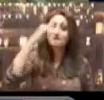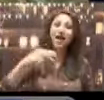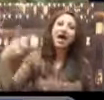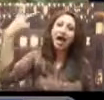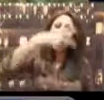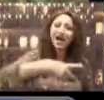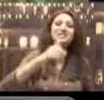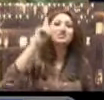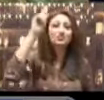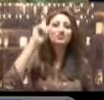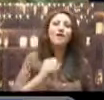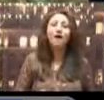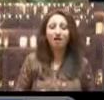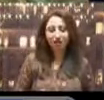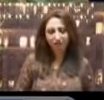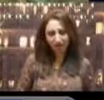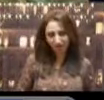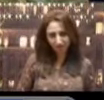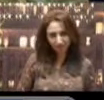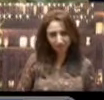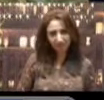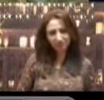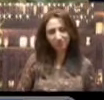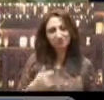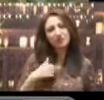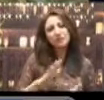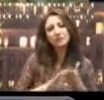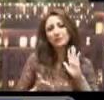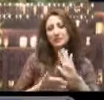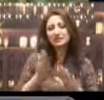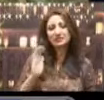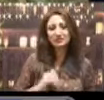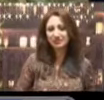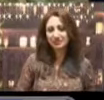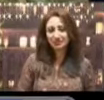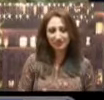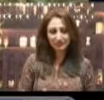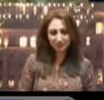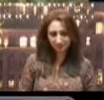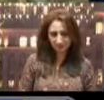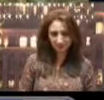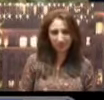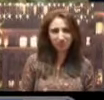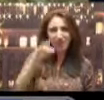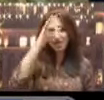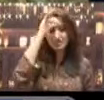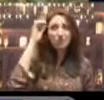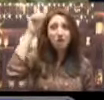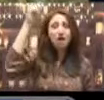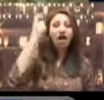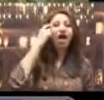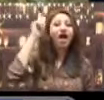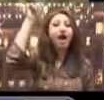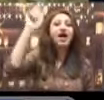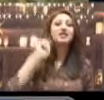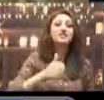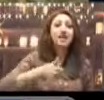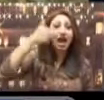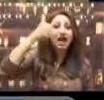الواحد بيقع في مواقف كده وبتفوق الجمله دي يعني، ما حدش عارف خير فين يعني، الخيره فيما اختاره